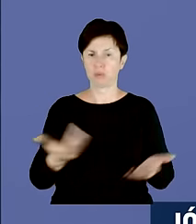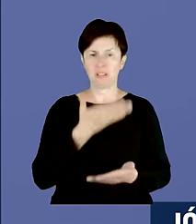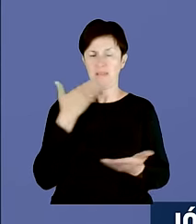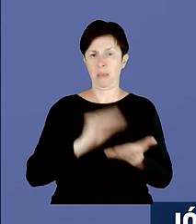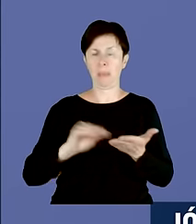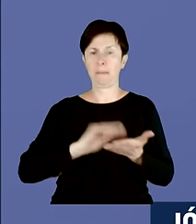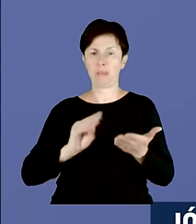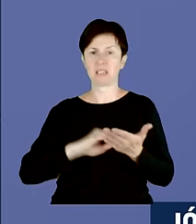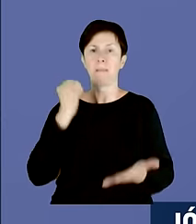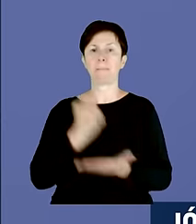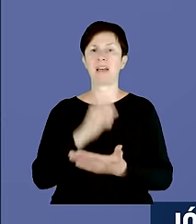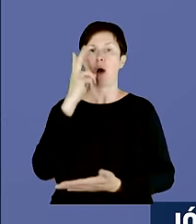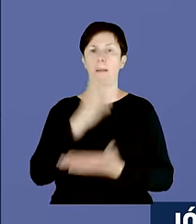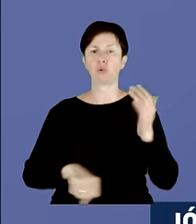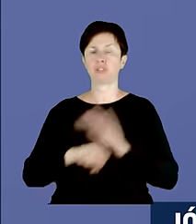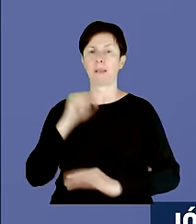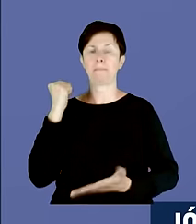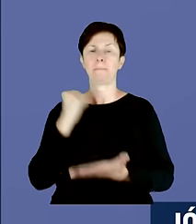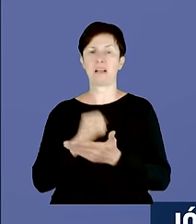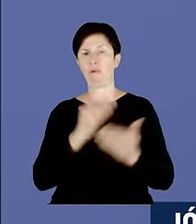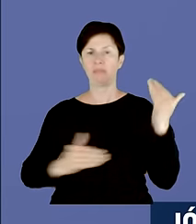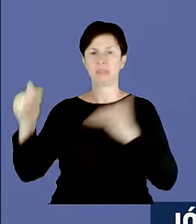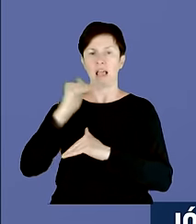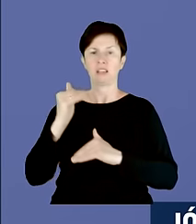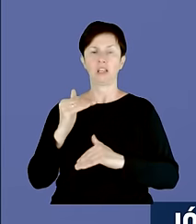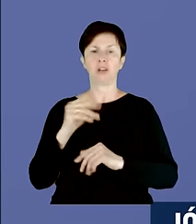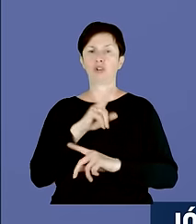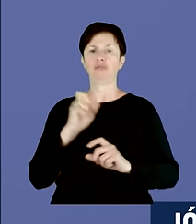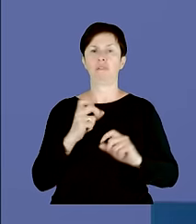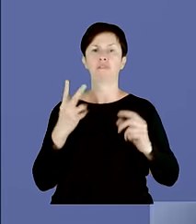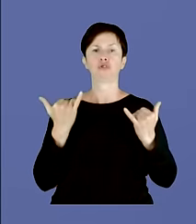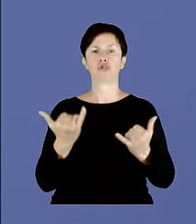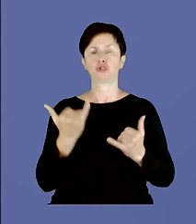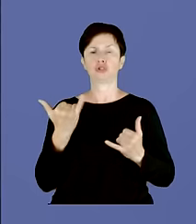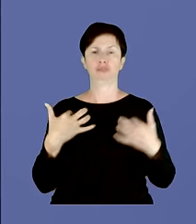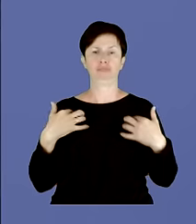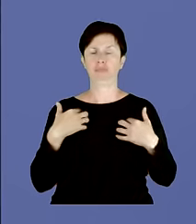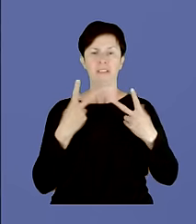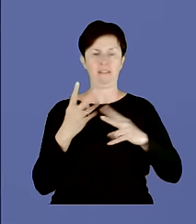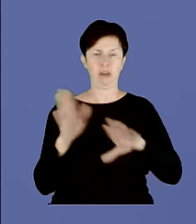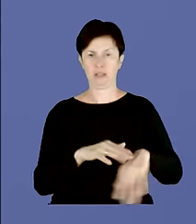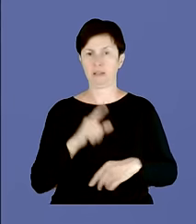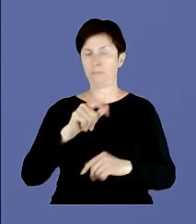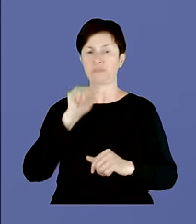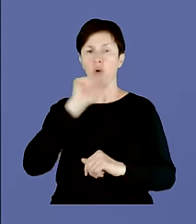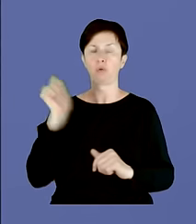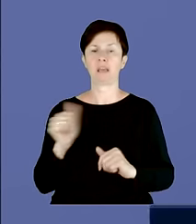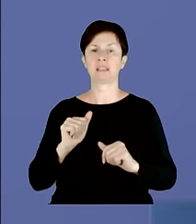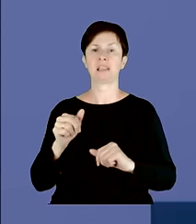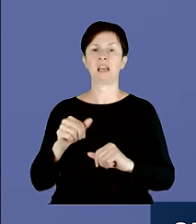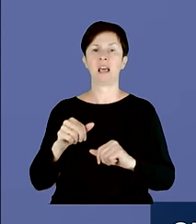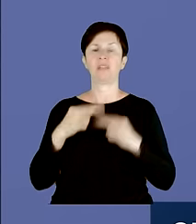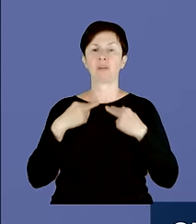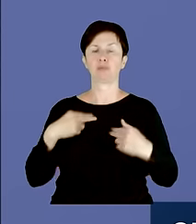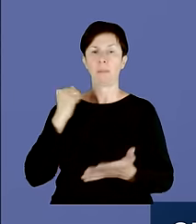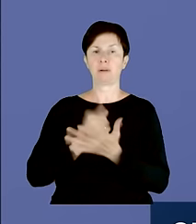do aborcji jest prawem nad życiem dziecka, a wręcz odwrotnie, bo Europejski Trybunał Praw Człowieka kiedyś wypowiedział się na ten